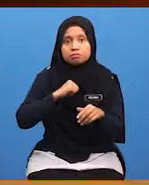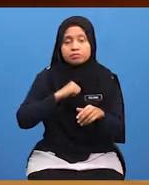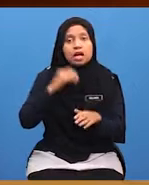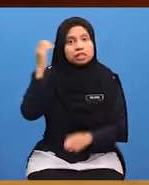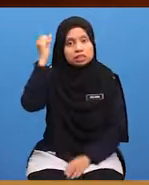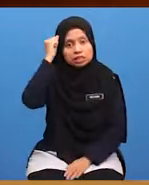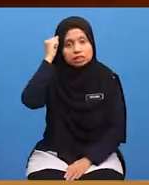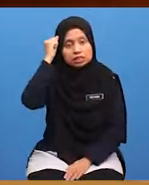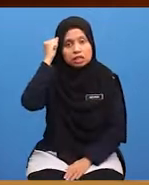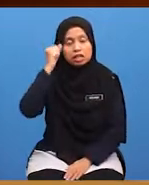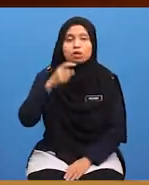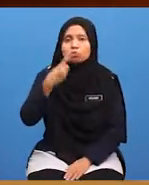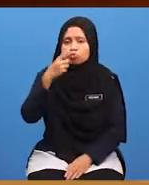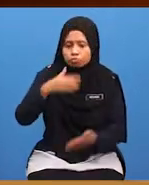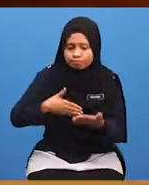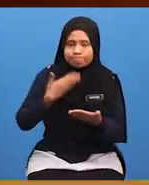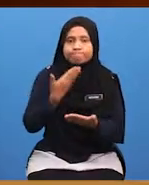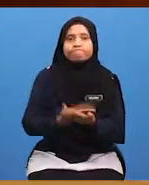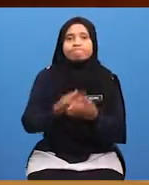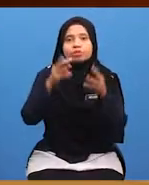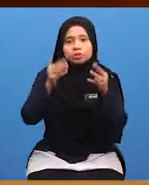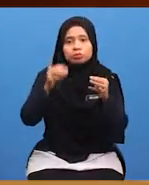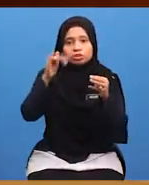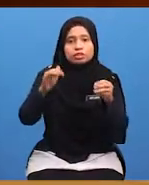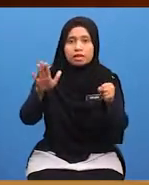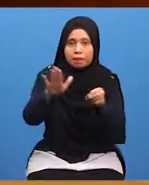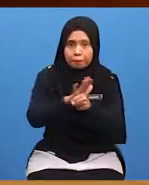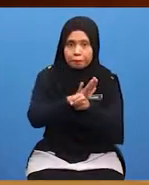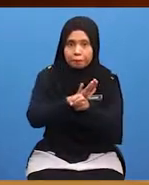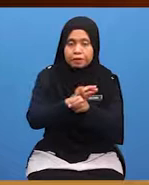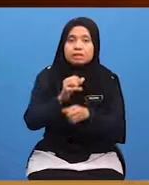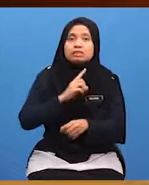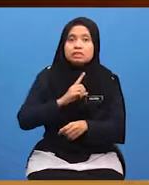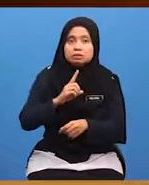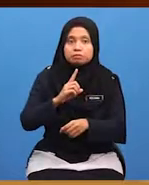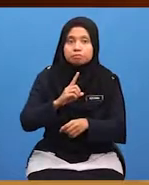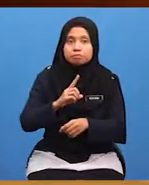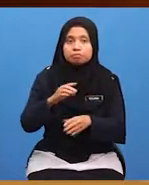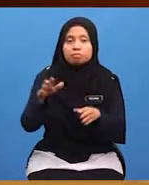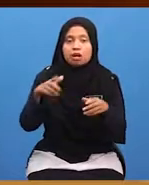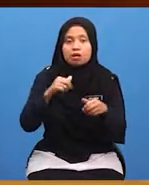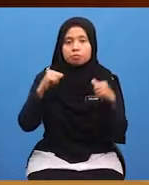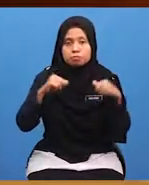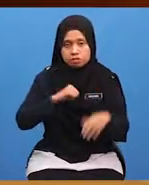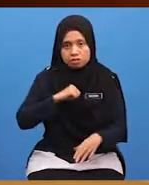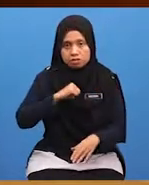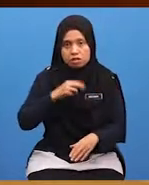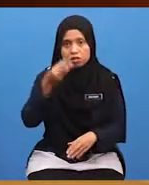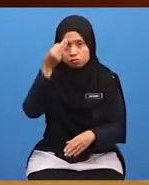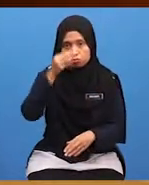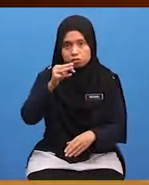kesedaran sosial bagi melahirkan manusia yang sempurna, beriman, berakhlak mulia, berbadan